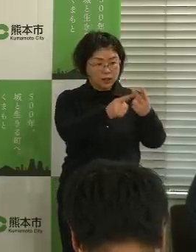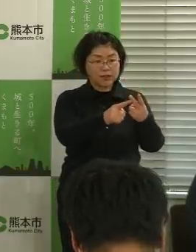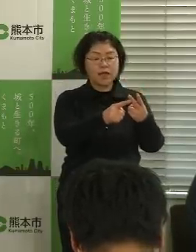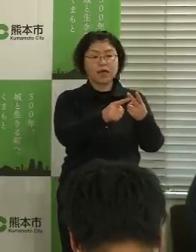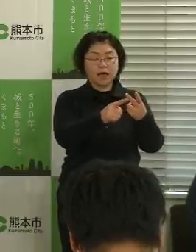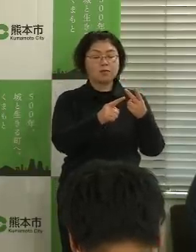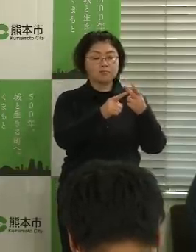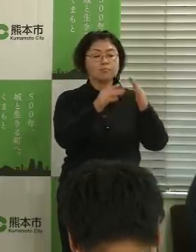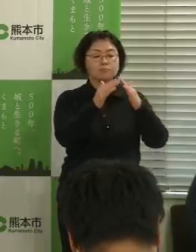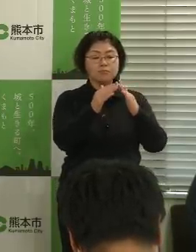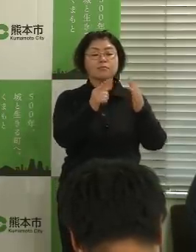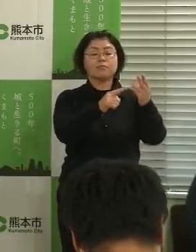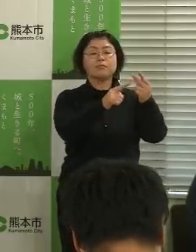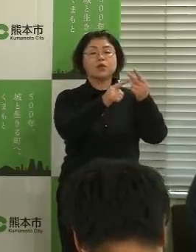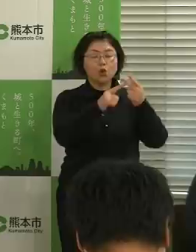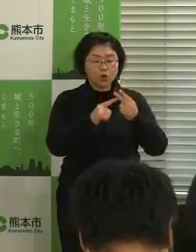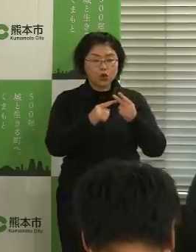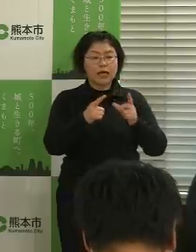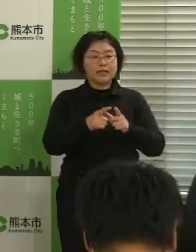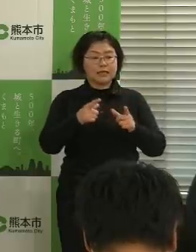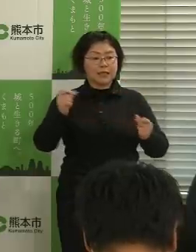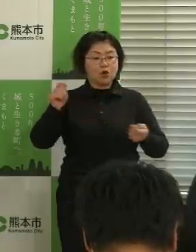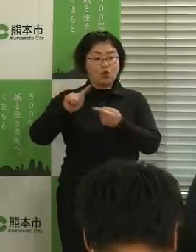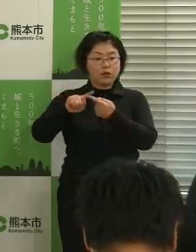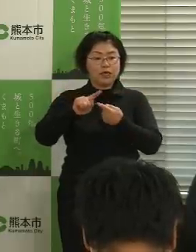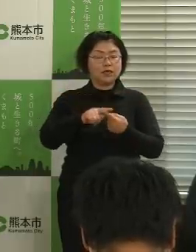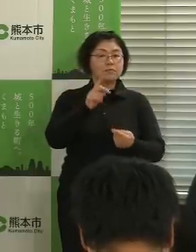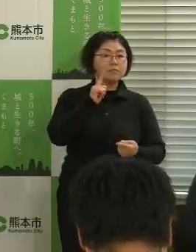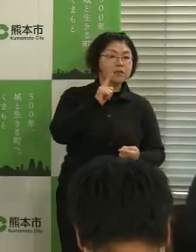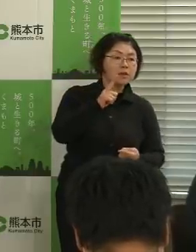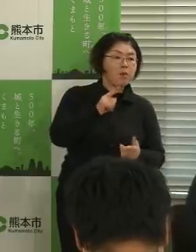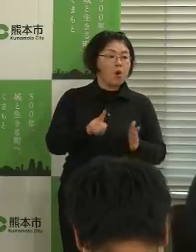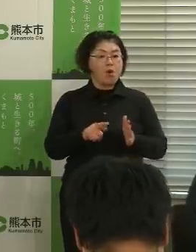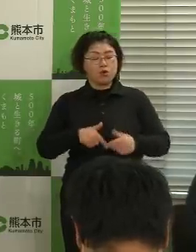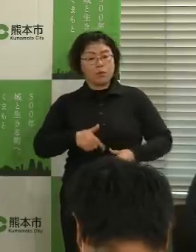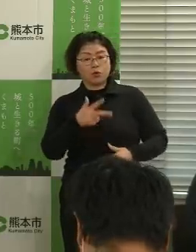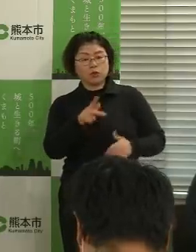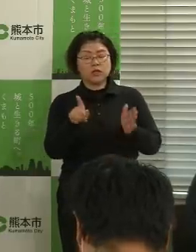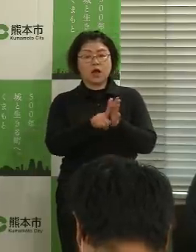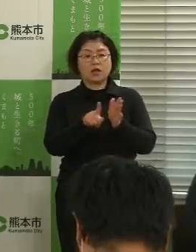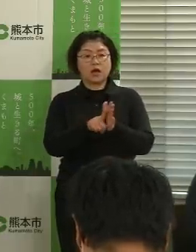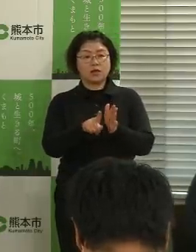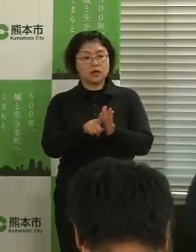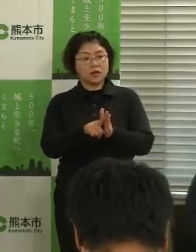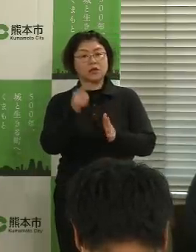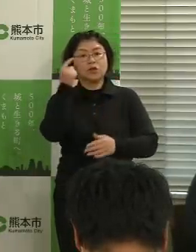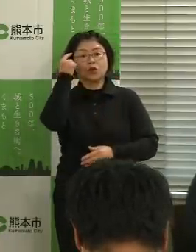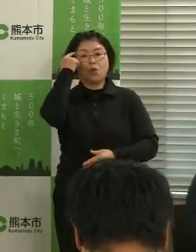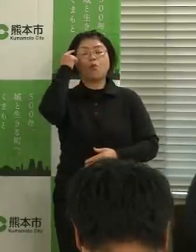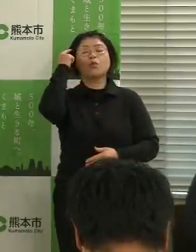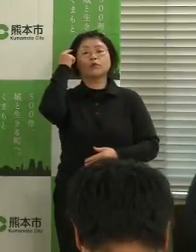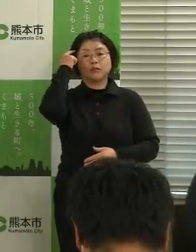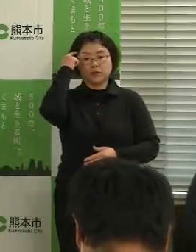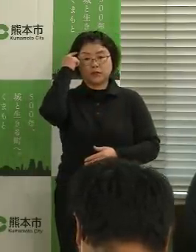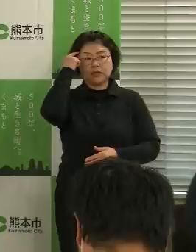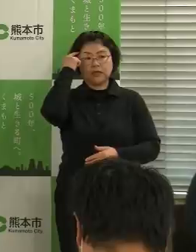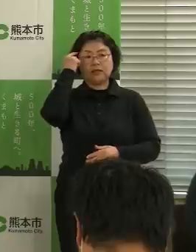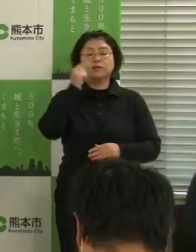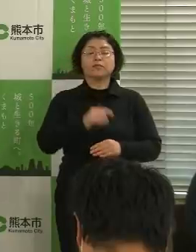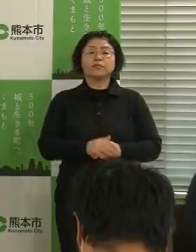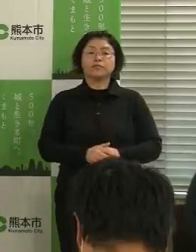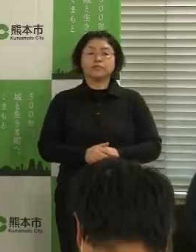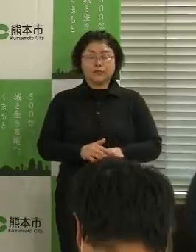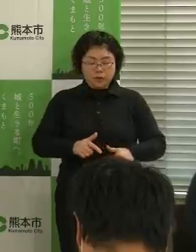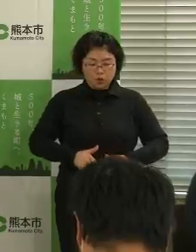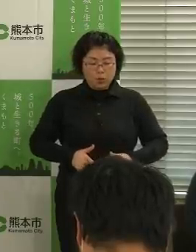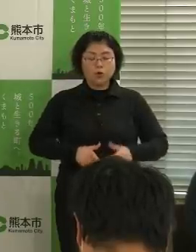ね。ですから全国的に見ればかなり私は早い方になるのではないかなというふうに思います。でやっぱりそれだけですね、あ